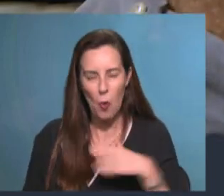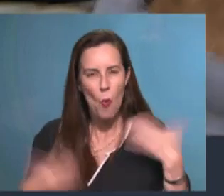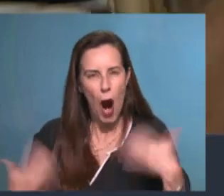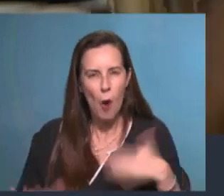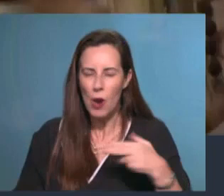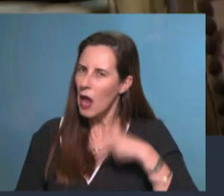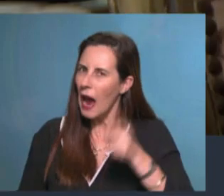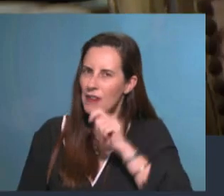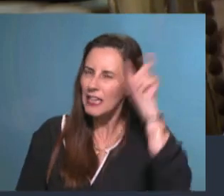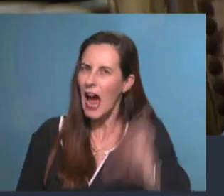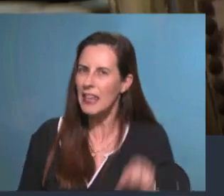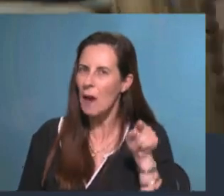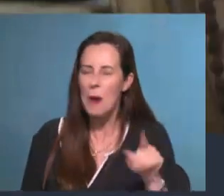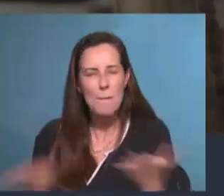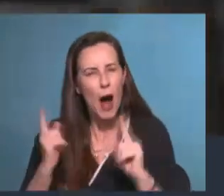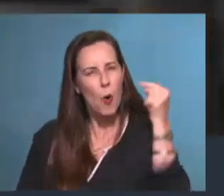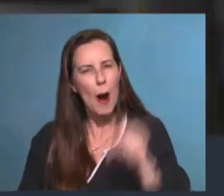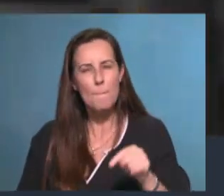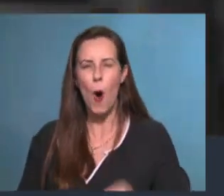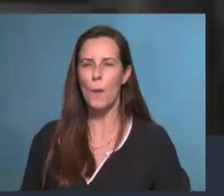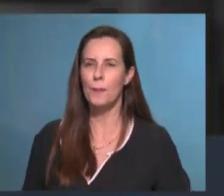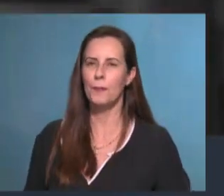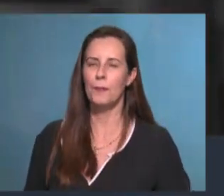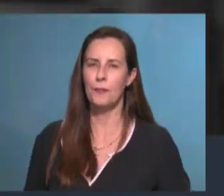חייב לראיין את הדבר הזה, מה קורה פה?